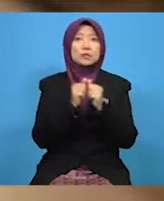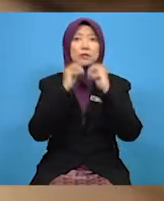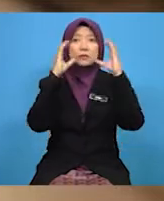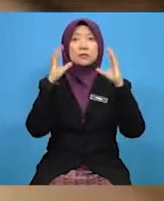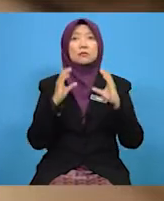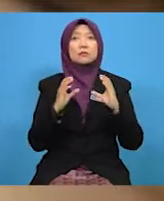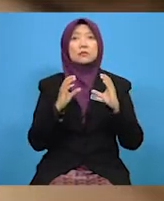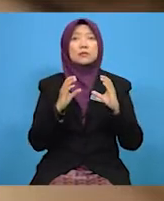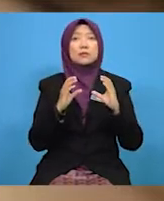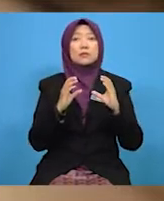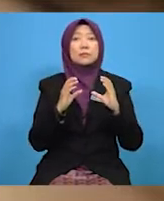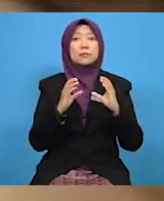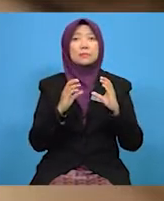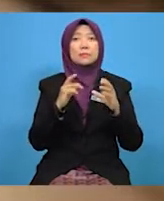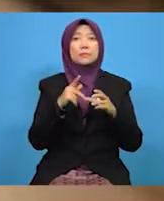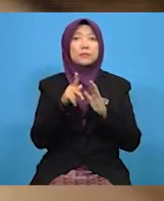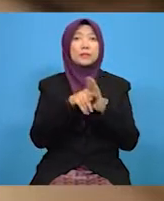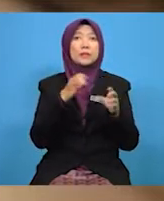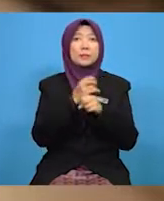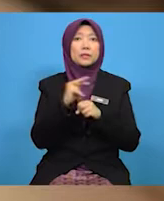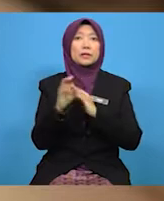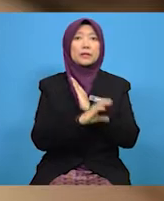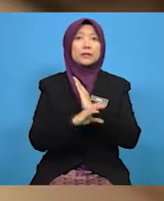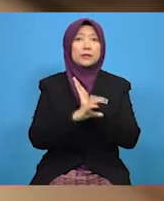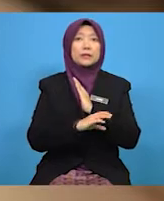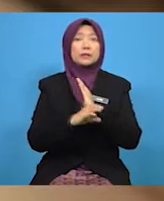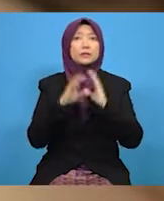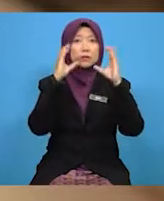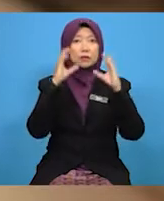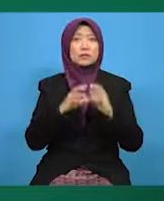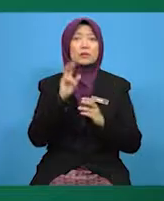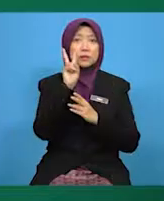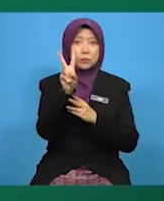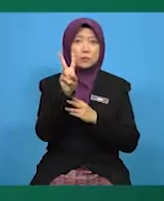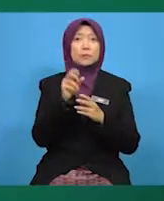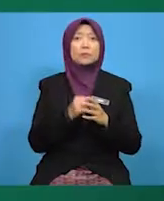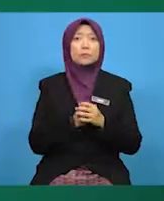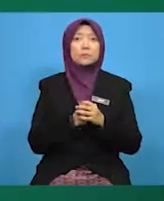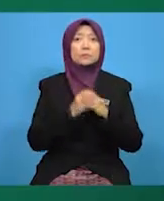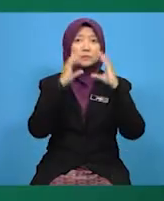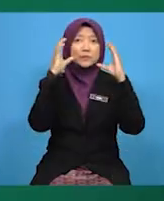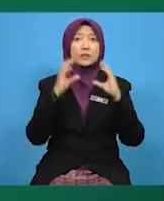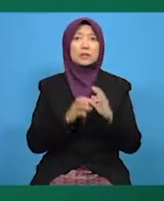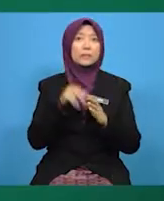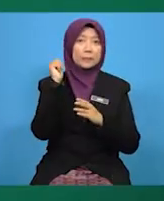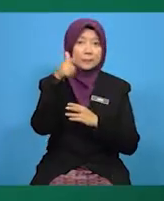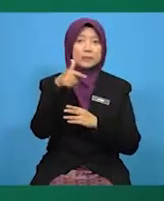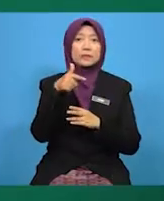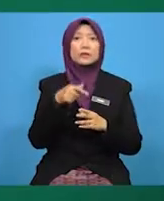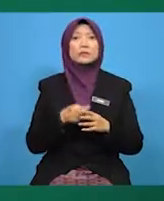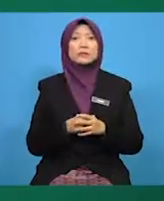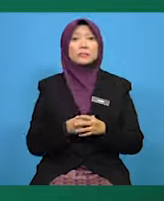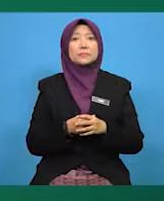dengan penghitungan pendapatan negara menggunakan kaedah yang kedua, iaitu kaedah